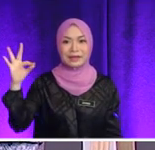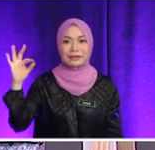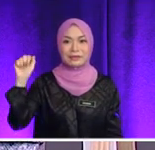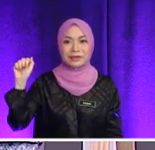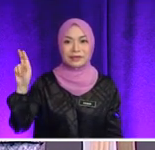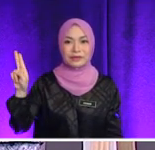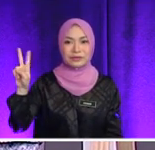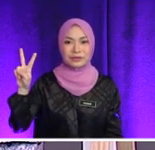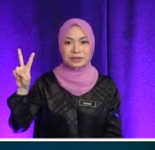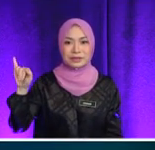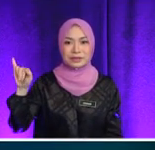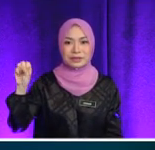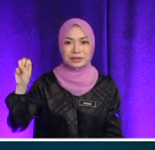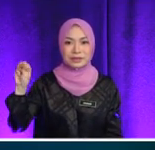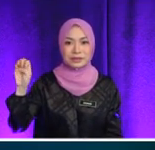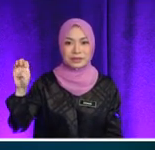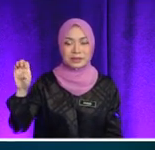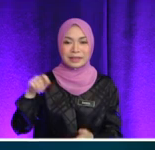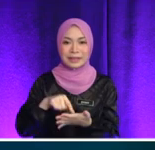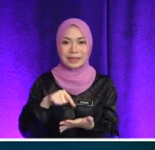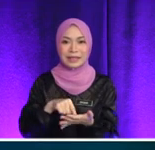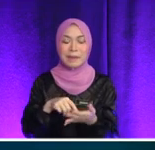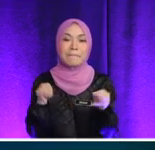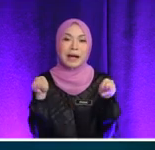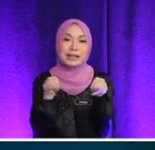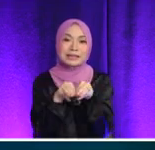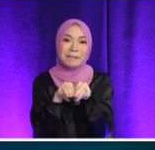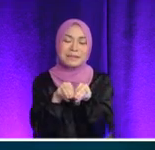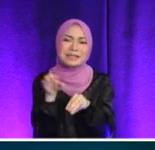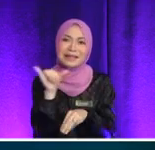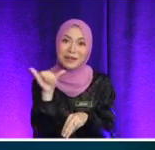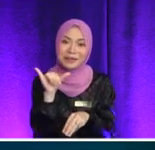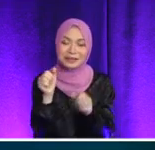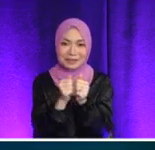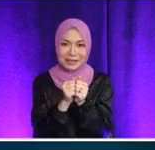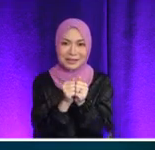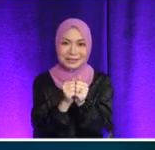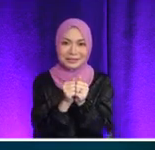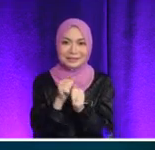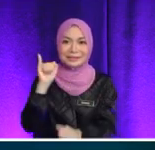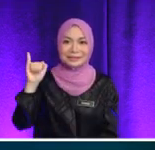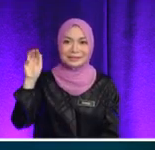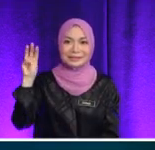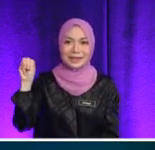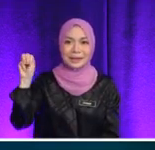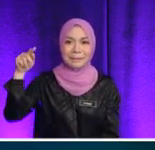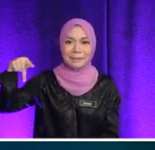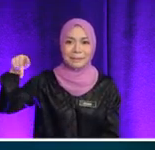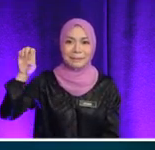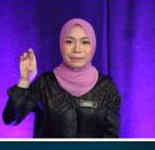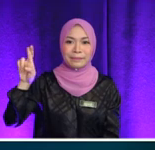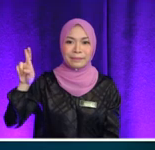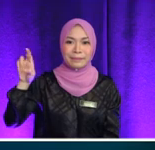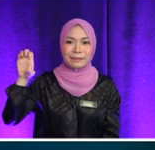mirip kepada gaya impressionnism kalau kita lihat ada di studio ini poin saya sebenarnya